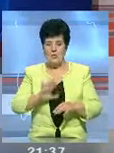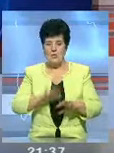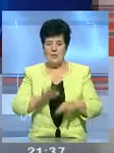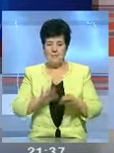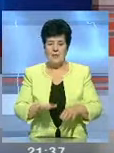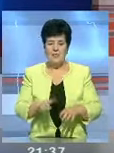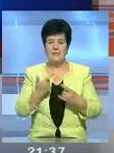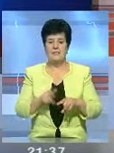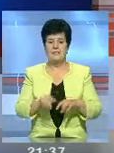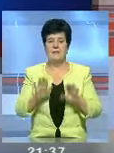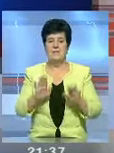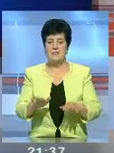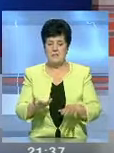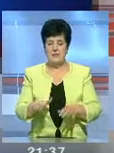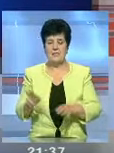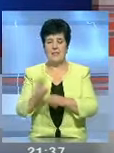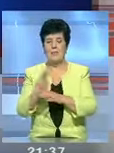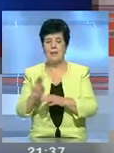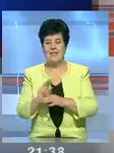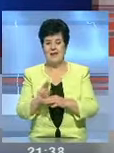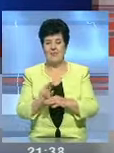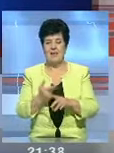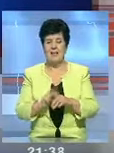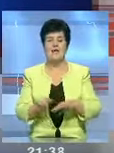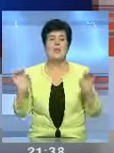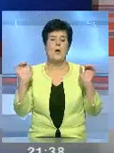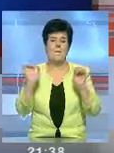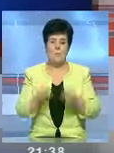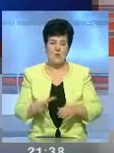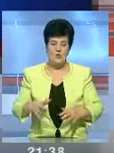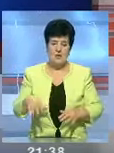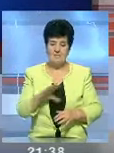их на местах вывести и монтировать. Это все можно, но